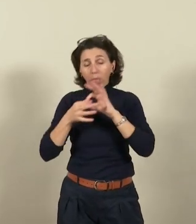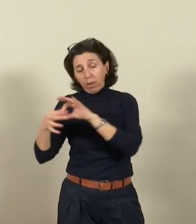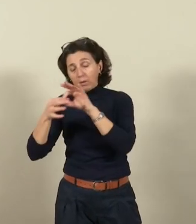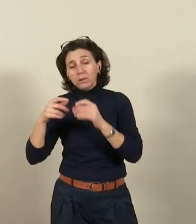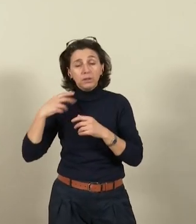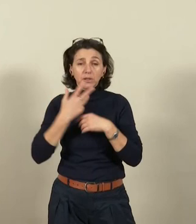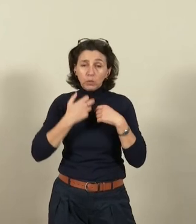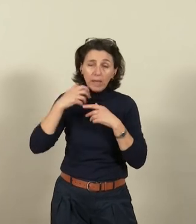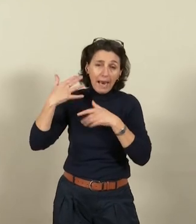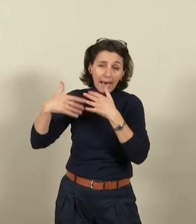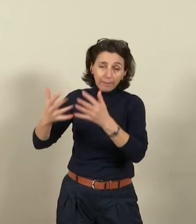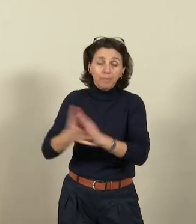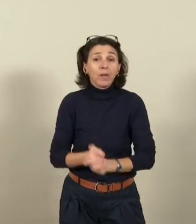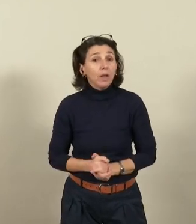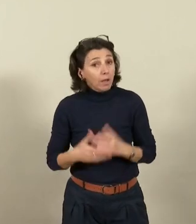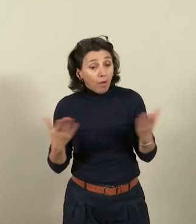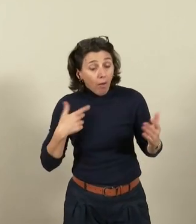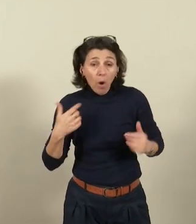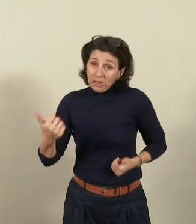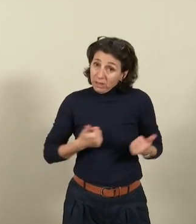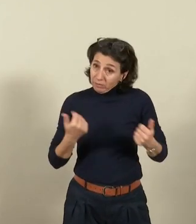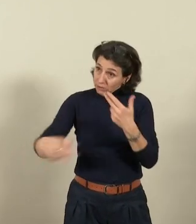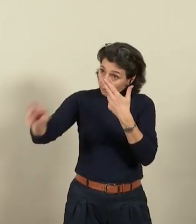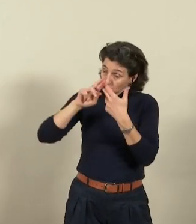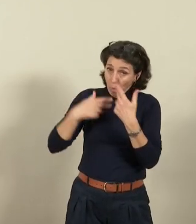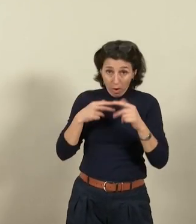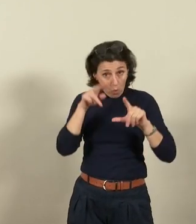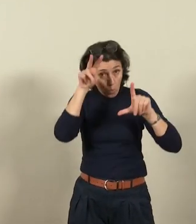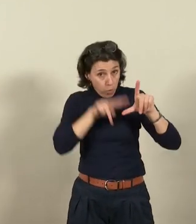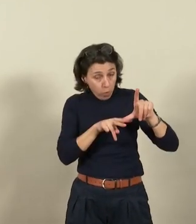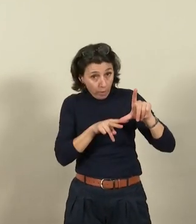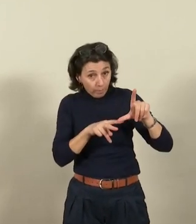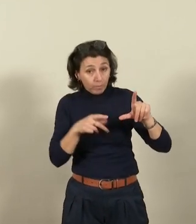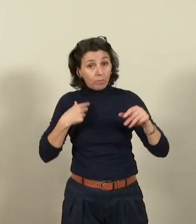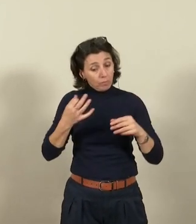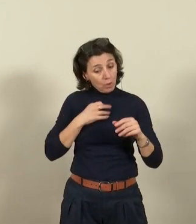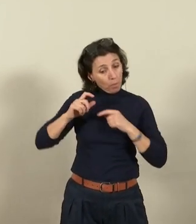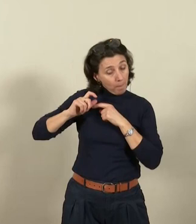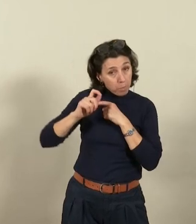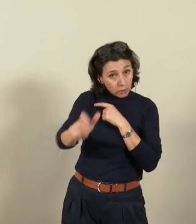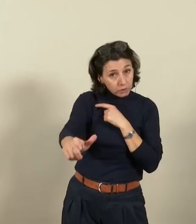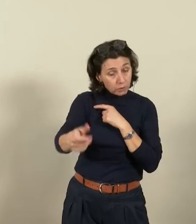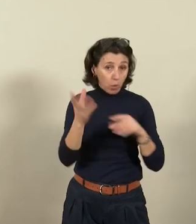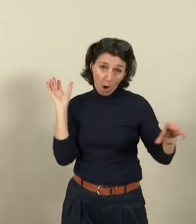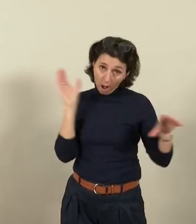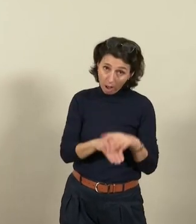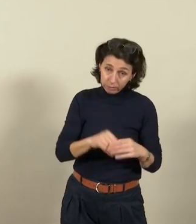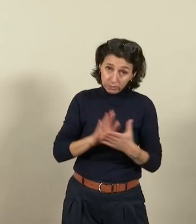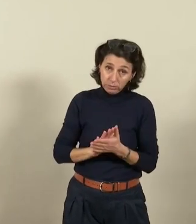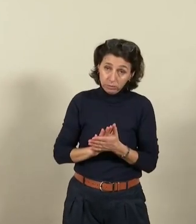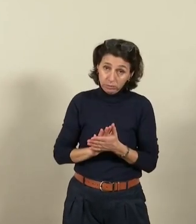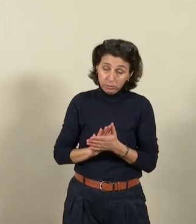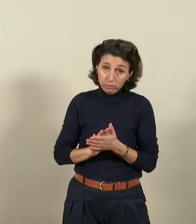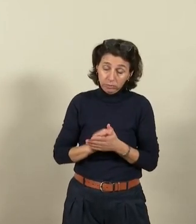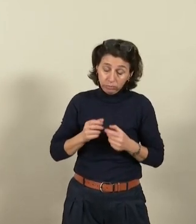donc j'ai bien lu la réponse des services qui indique que cette procédure inclut la déclaration sur l'honneur mais